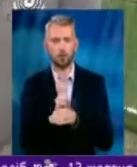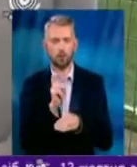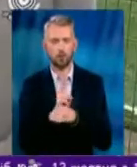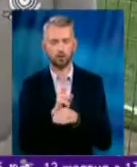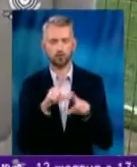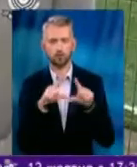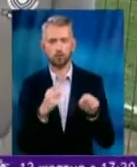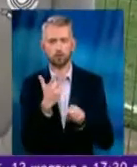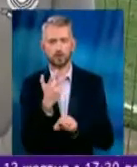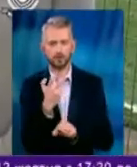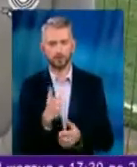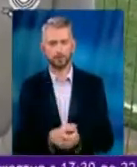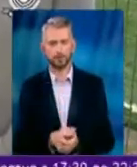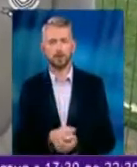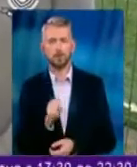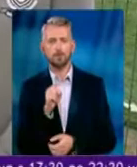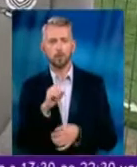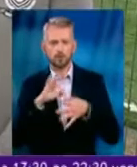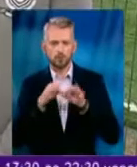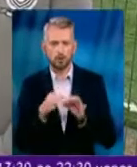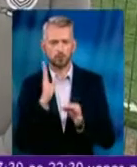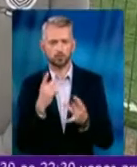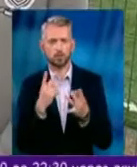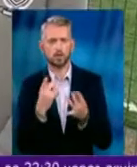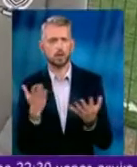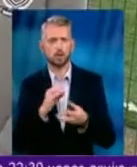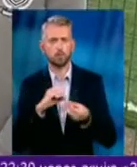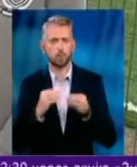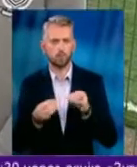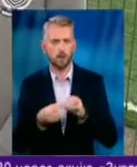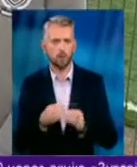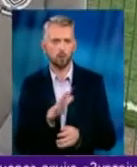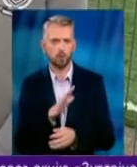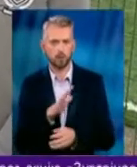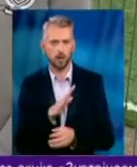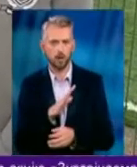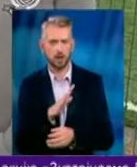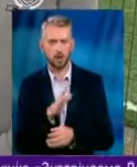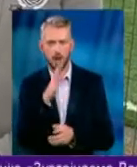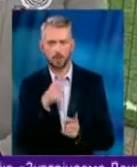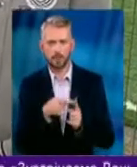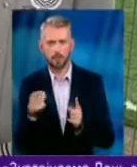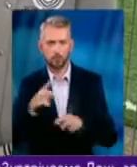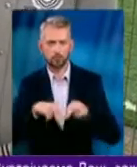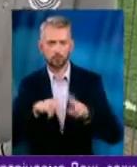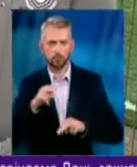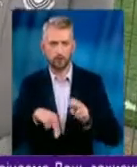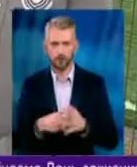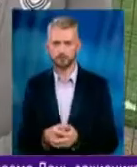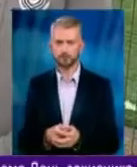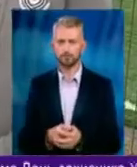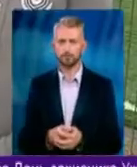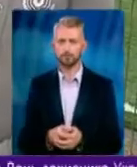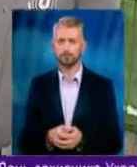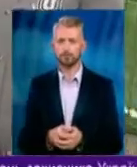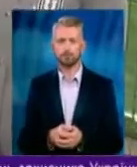ходить у 300-ту школу. І от вона нам детальніше розповість, які ж проблеми були на періоді будування. Прошу,